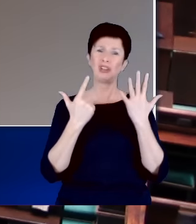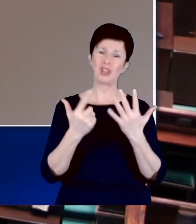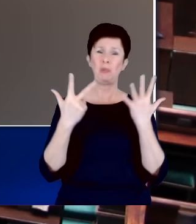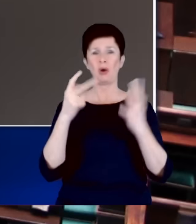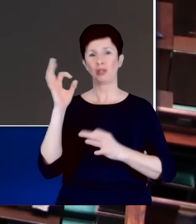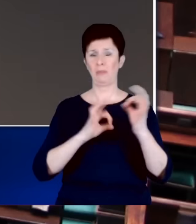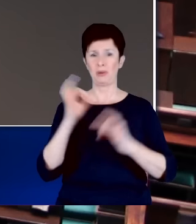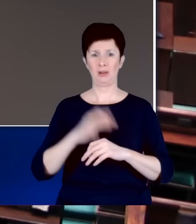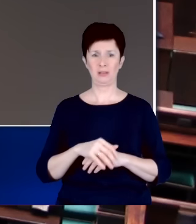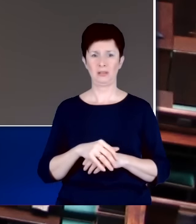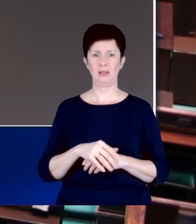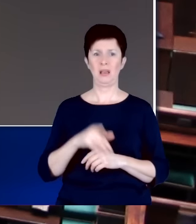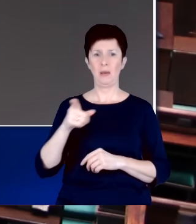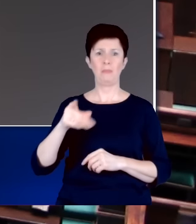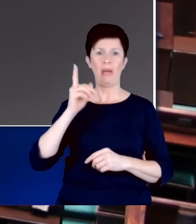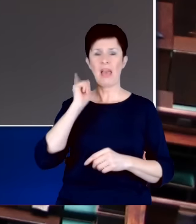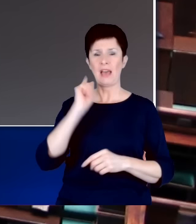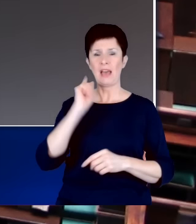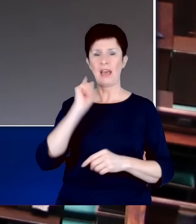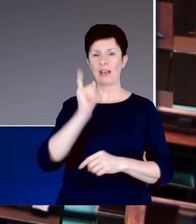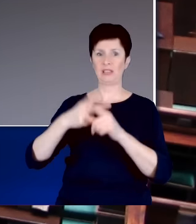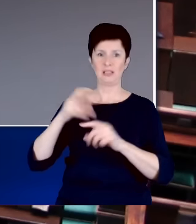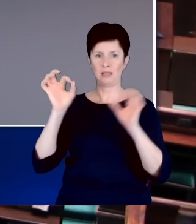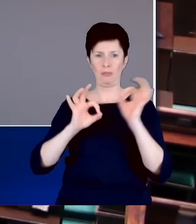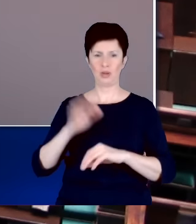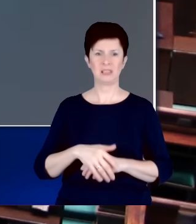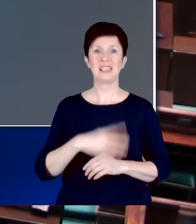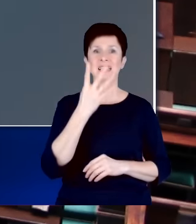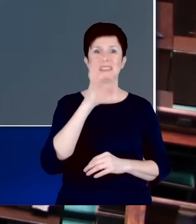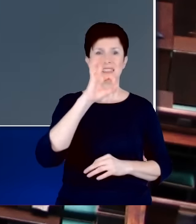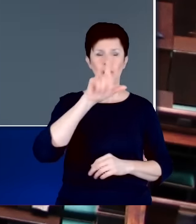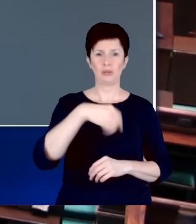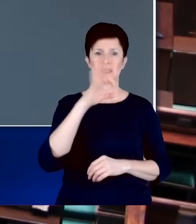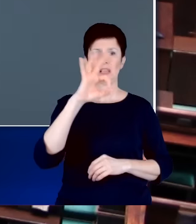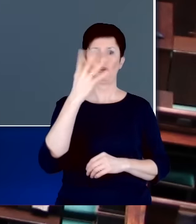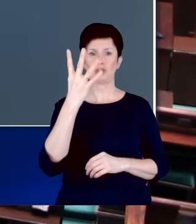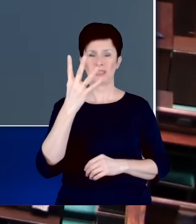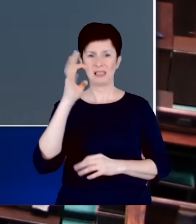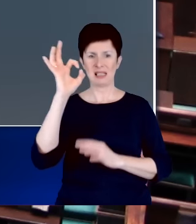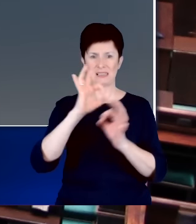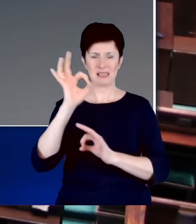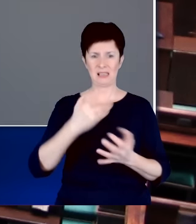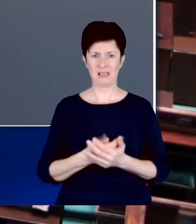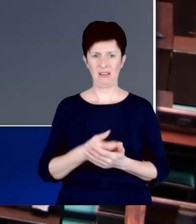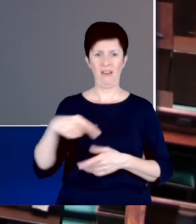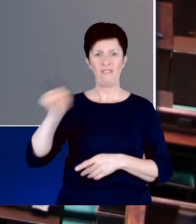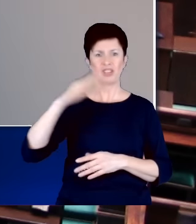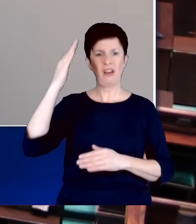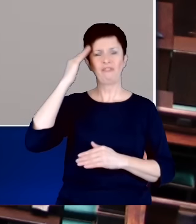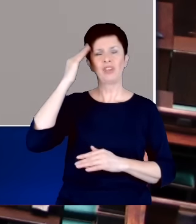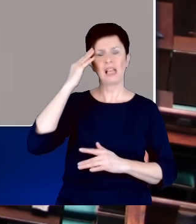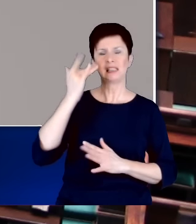nawet dał rekord 20, jest 400. Więc wiedza wasza na temat tego, ile